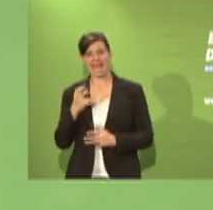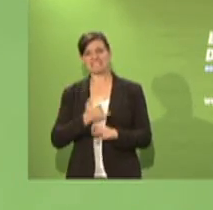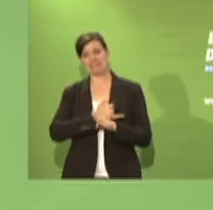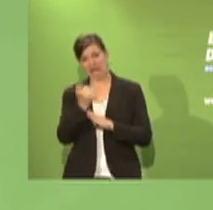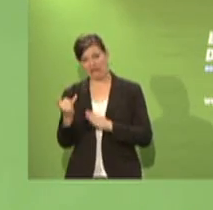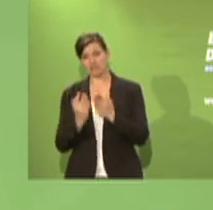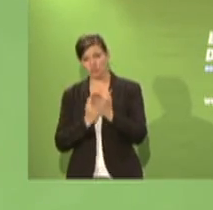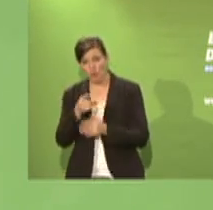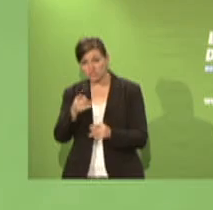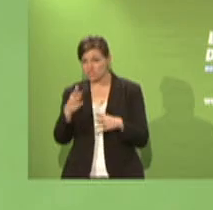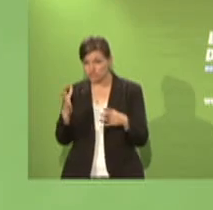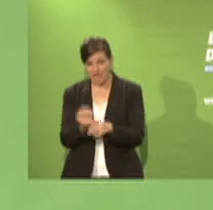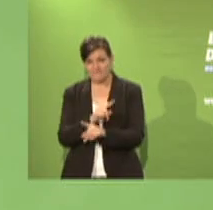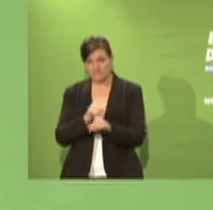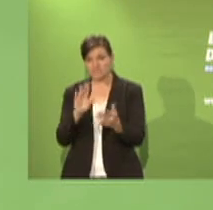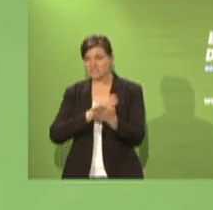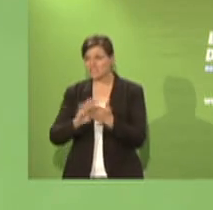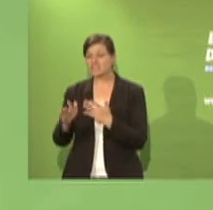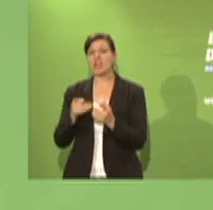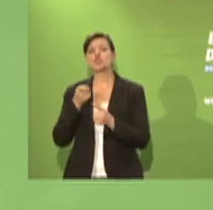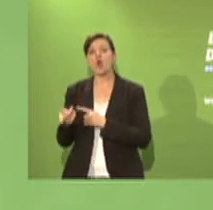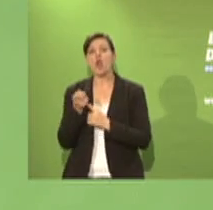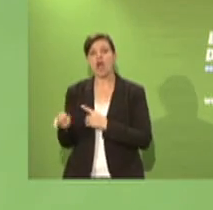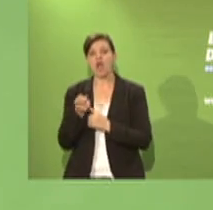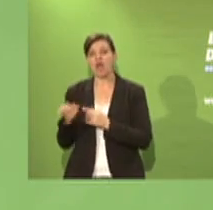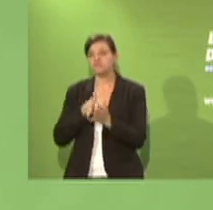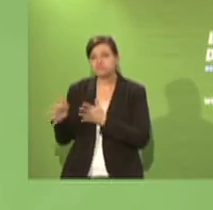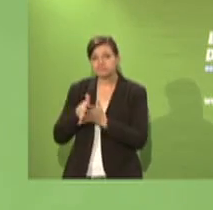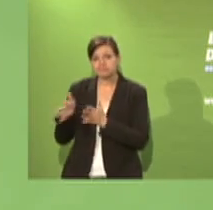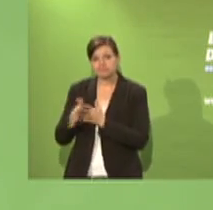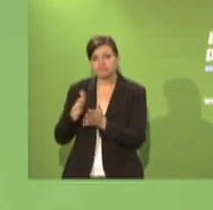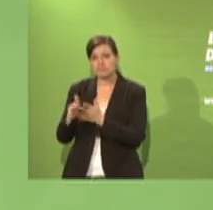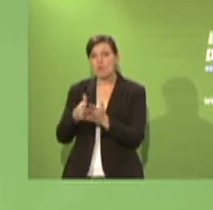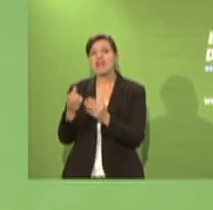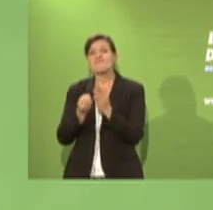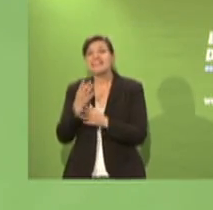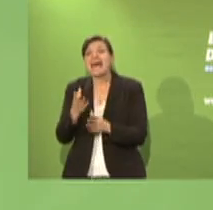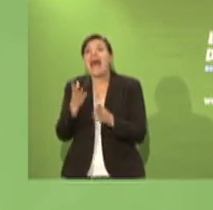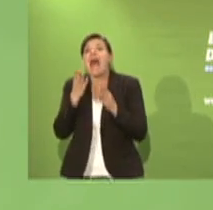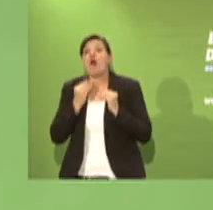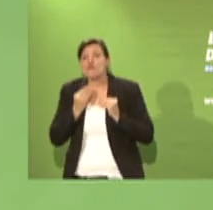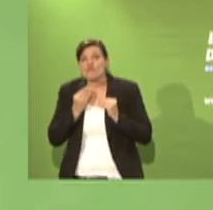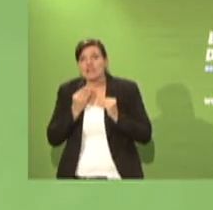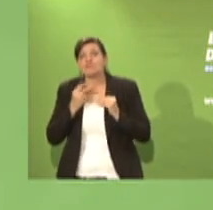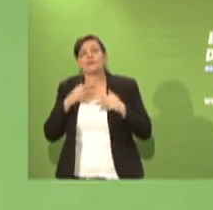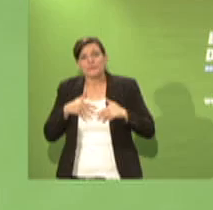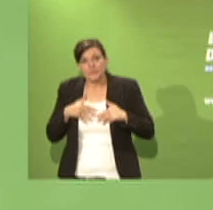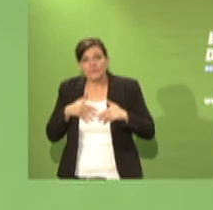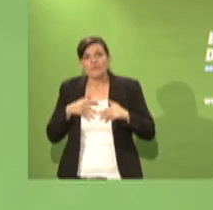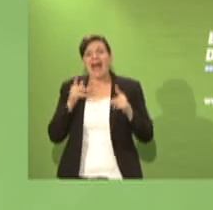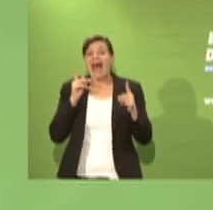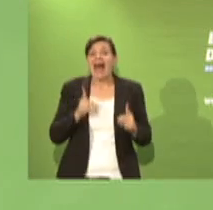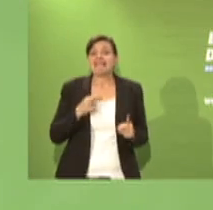nicht hinbekommt, dass sie die Gülle so verwertet, dass die Pflanze sie aufnimmt und sie nicht ins Grundwasser als Nitrat